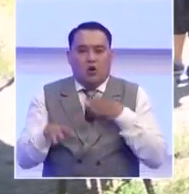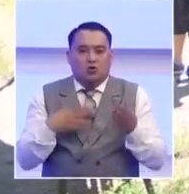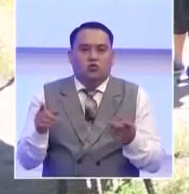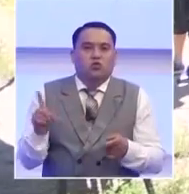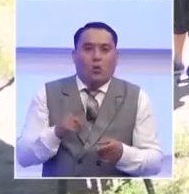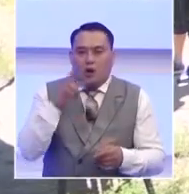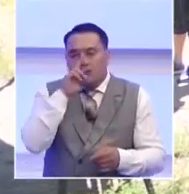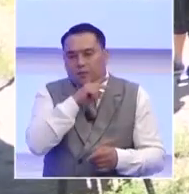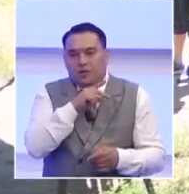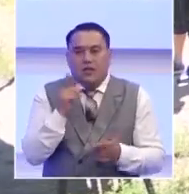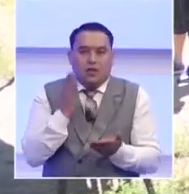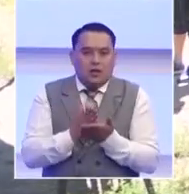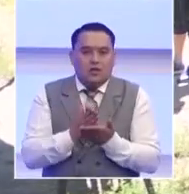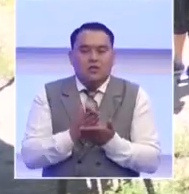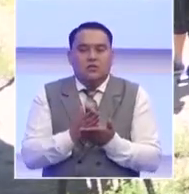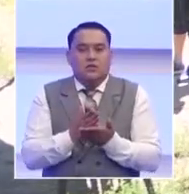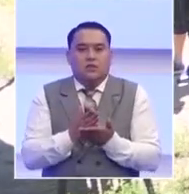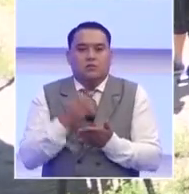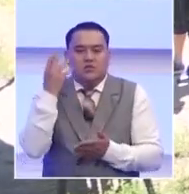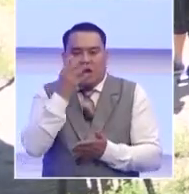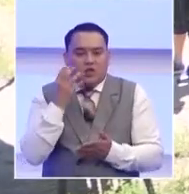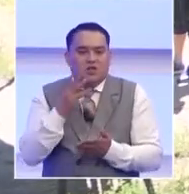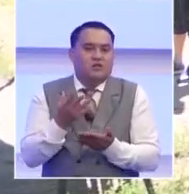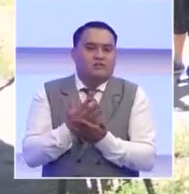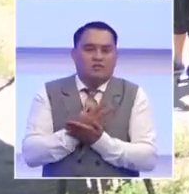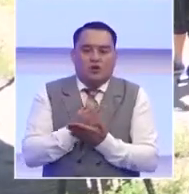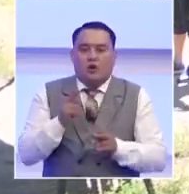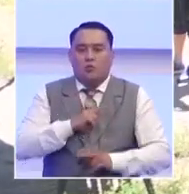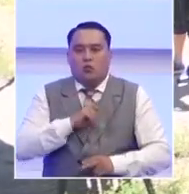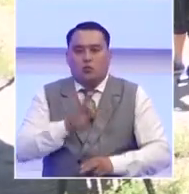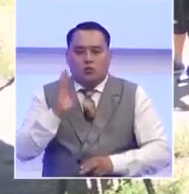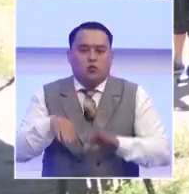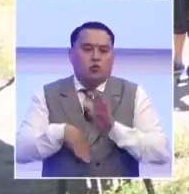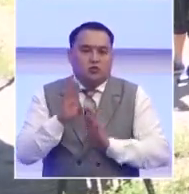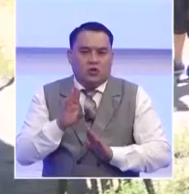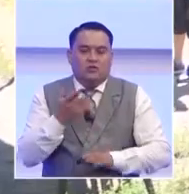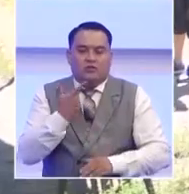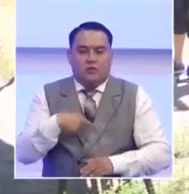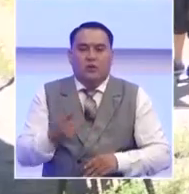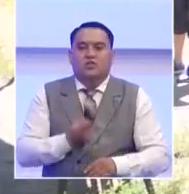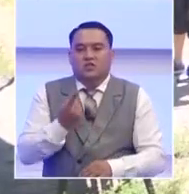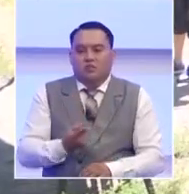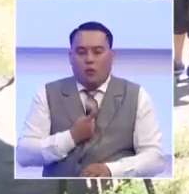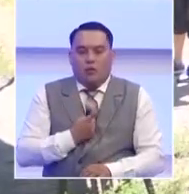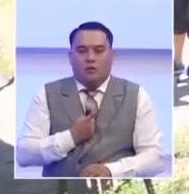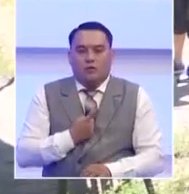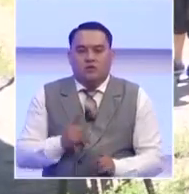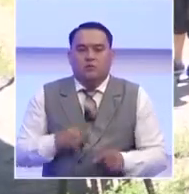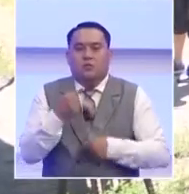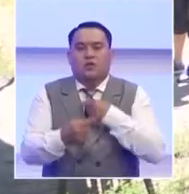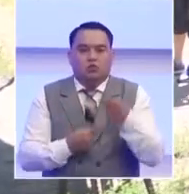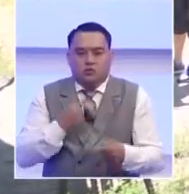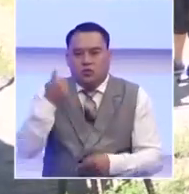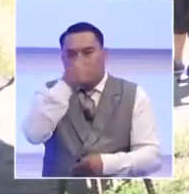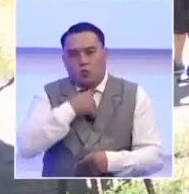хватило, какие у нас недочеты есть в техническом плане, психологическом плане. Будем работать над этими всеми отработками. И к следующему году,